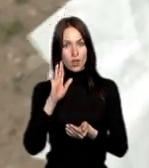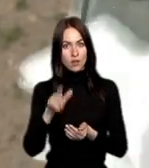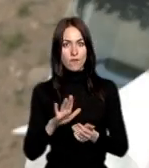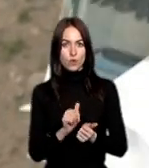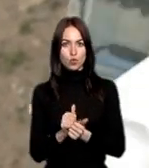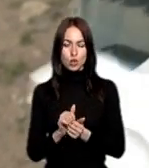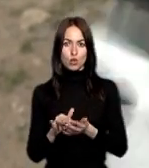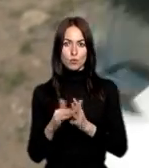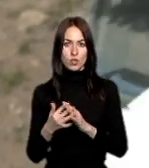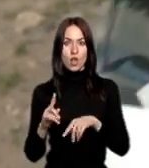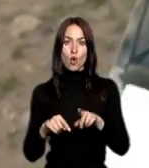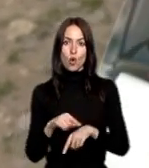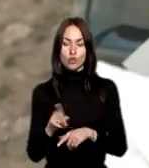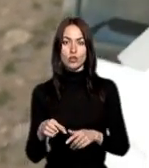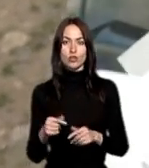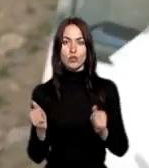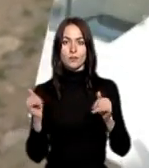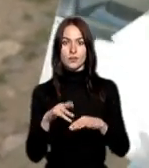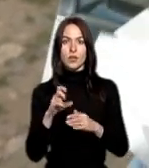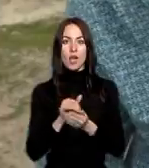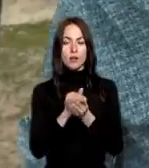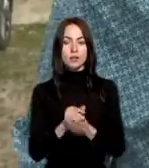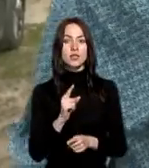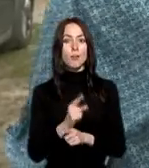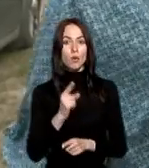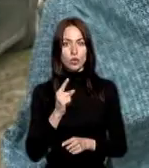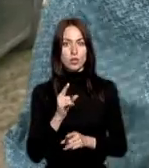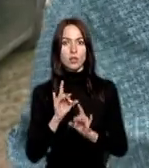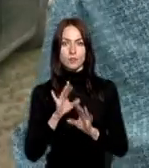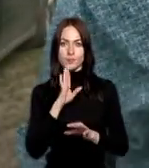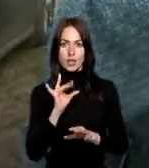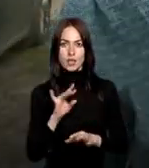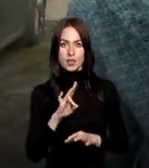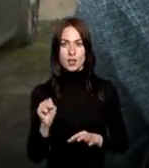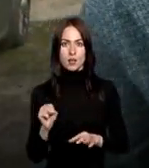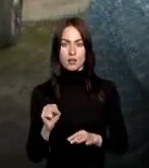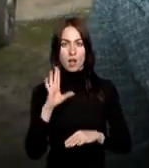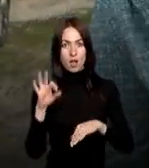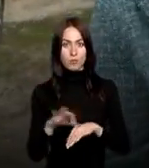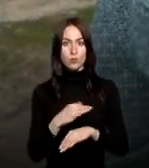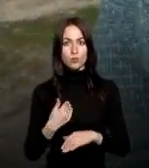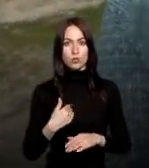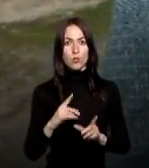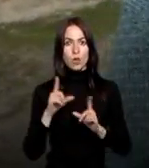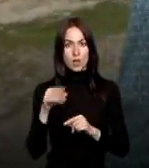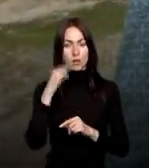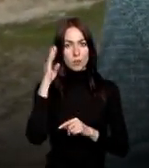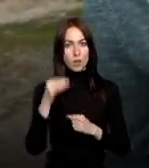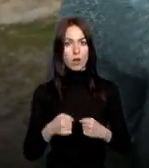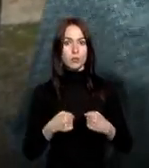сусідньому селі. Родичам збиратись на кладовище заборонили, розповідає Інна. Муж мій поїхав, папу повез на